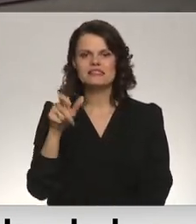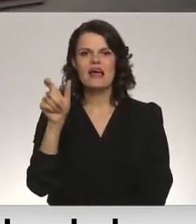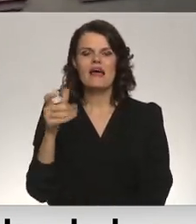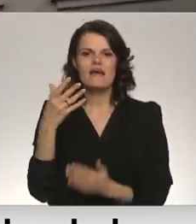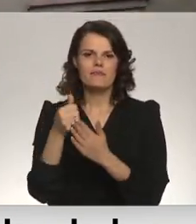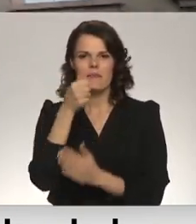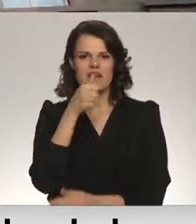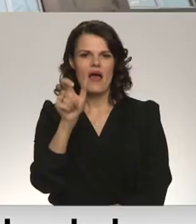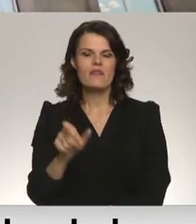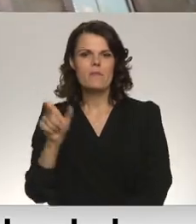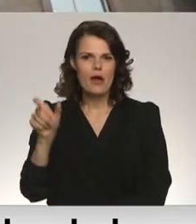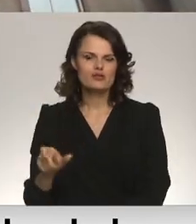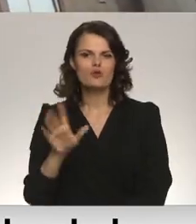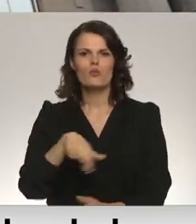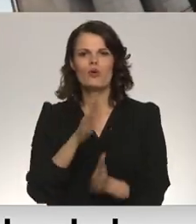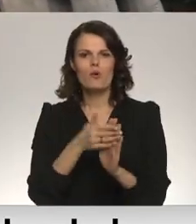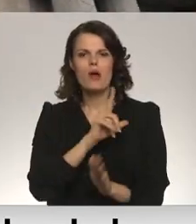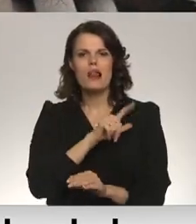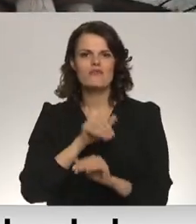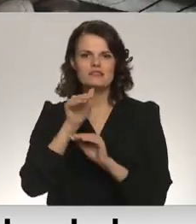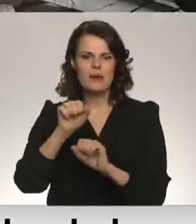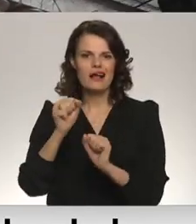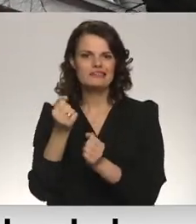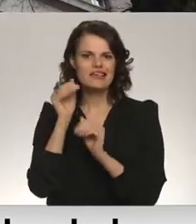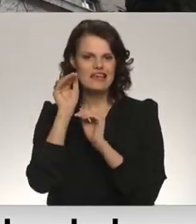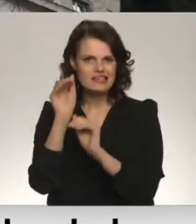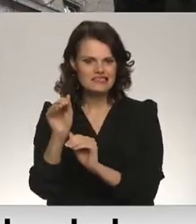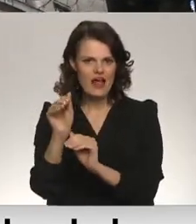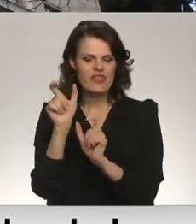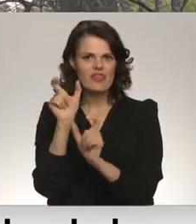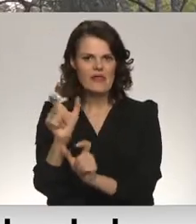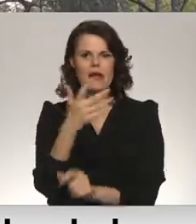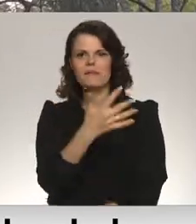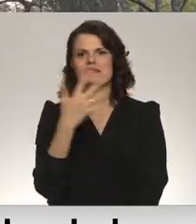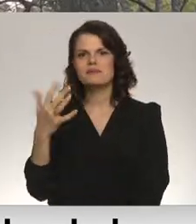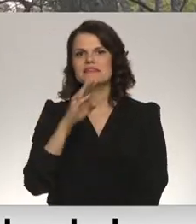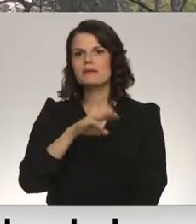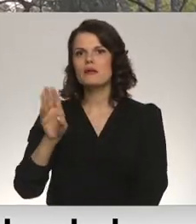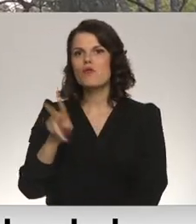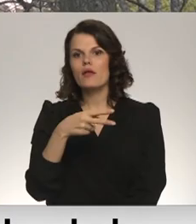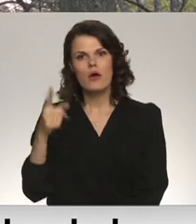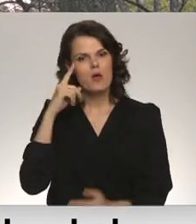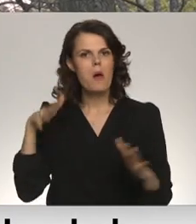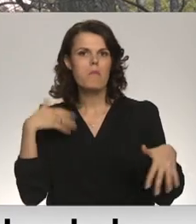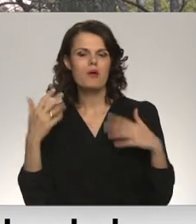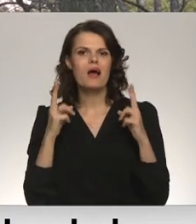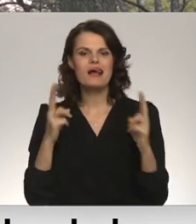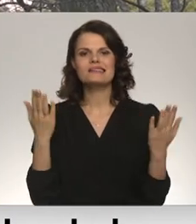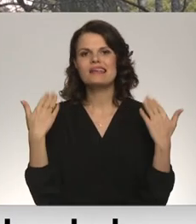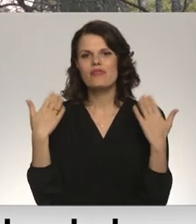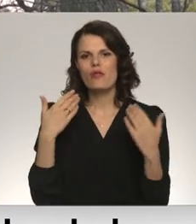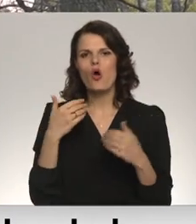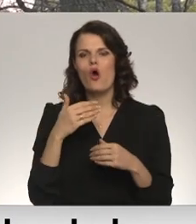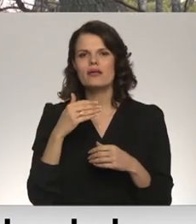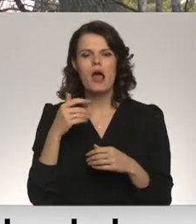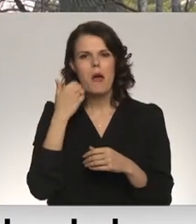par kopējo Latvijas bankās iesaldēto summu 55 miljonu eiro. Ir bažas, ka sanatorija Belorusija atvērusi